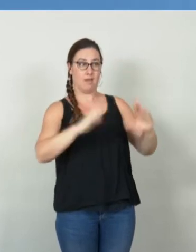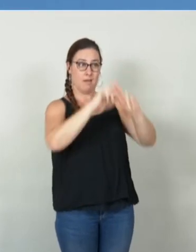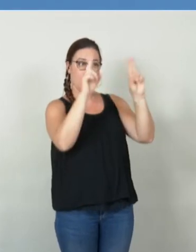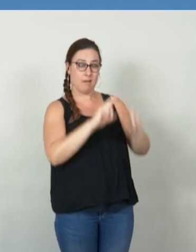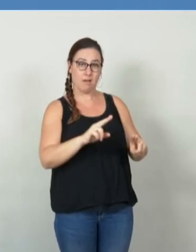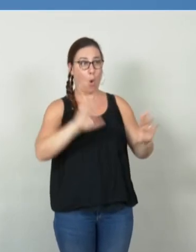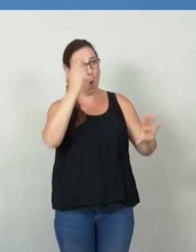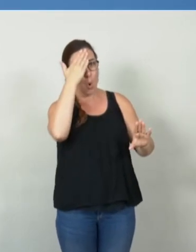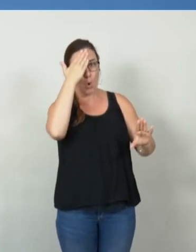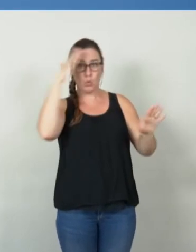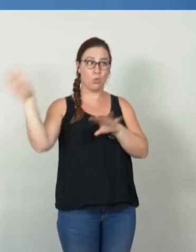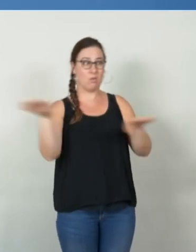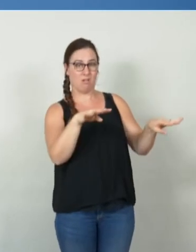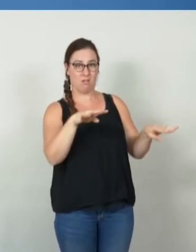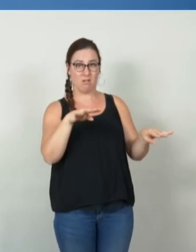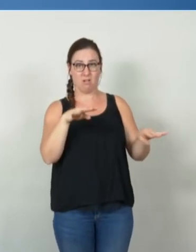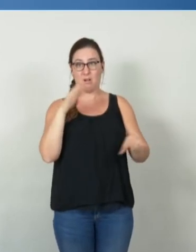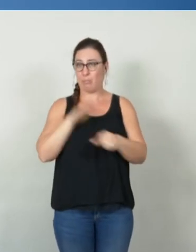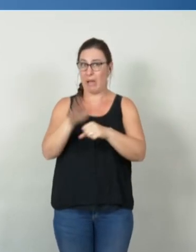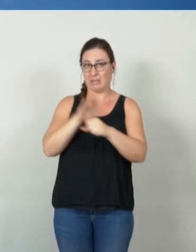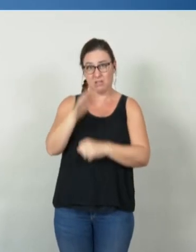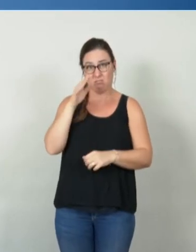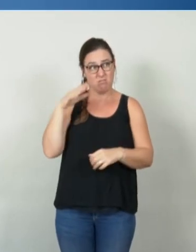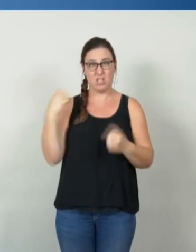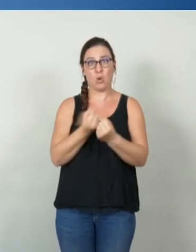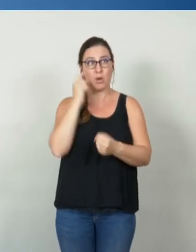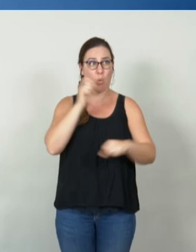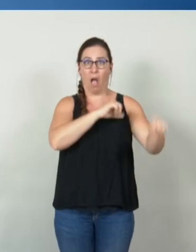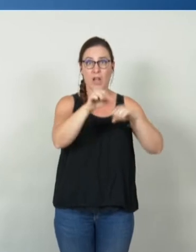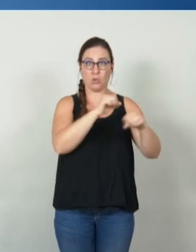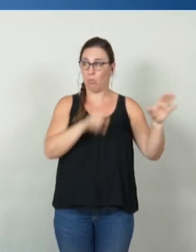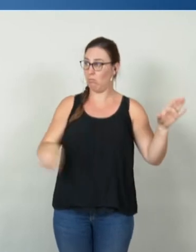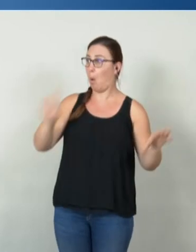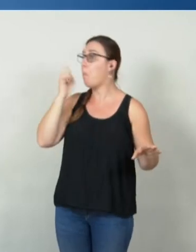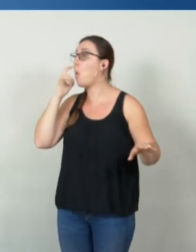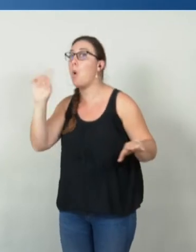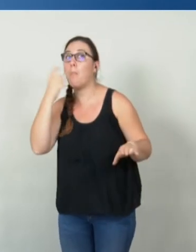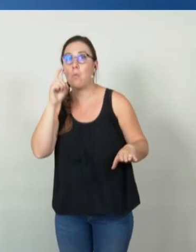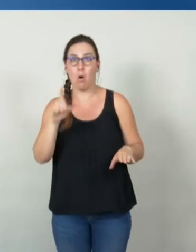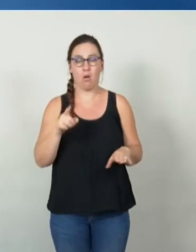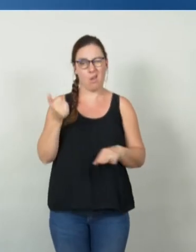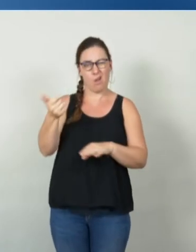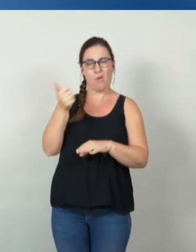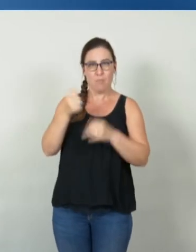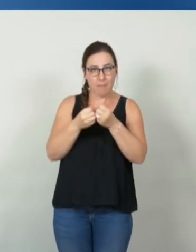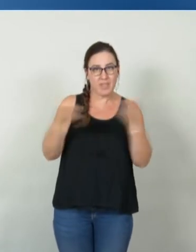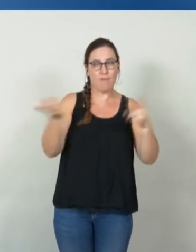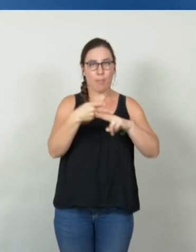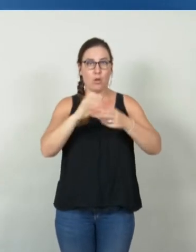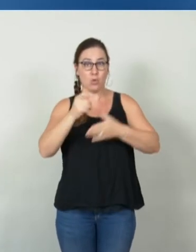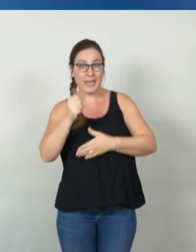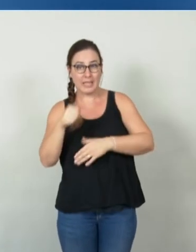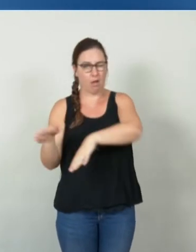peine à être connu ce qui est bien dommage vu la qualité de ses actions je souscris tout particulièrement à votre entrain pour le développement des outils numériques